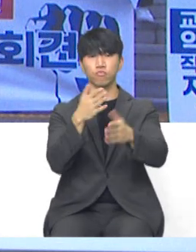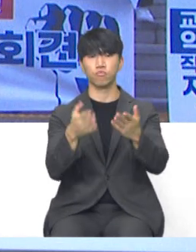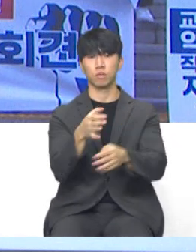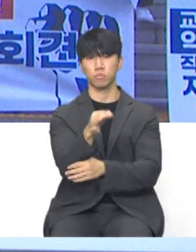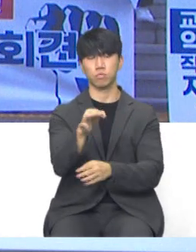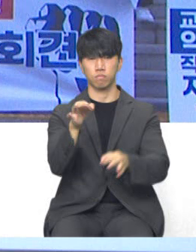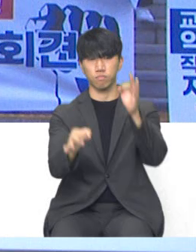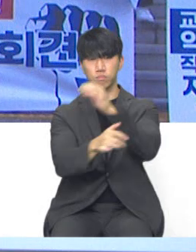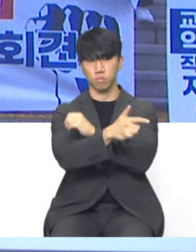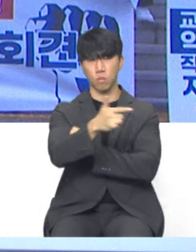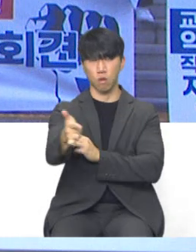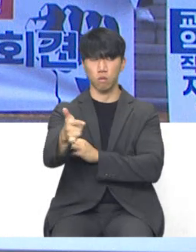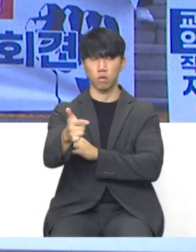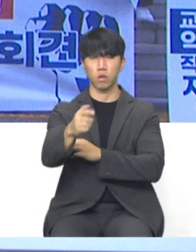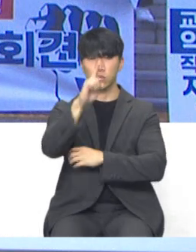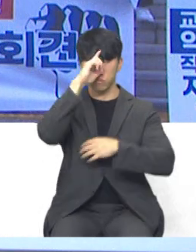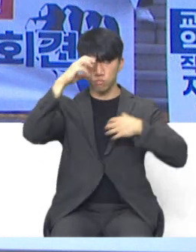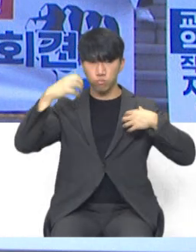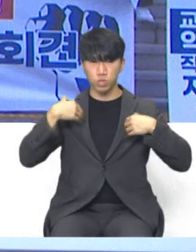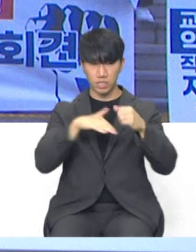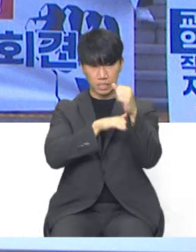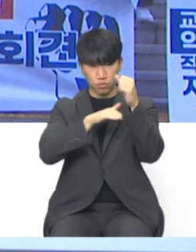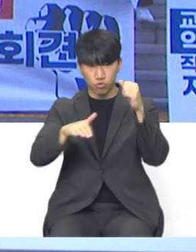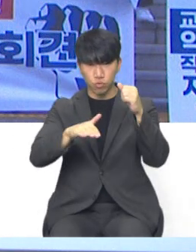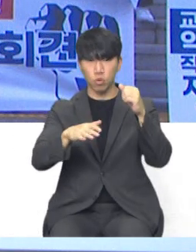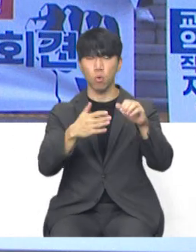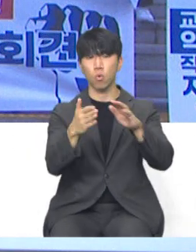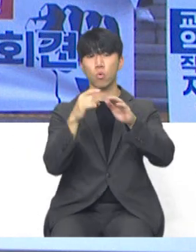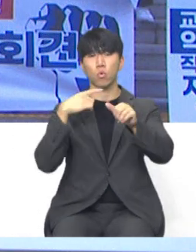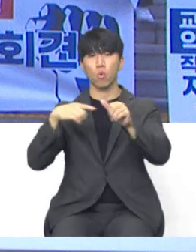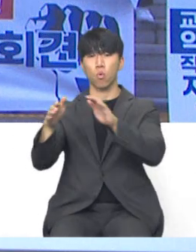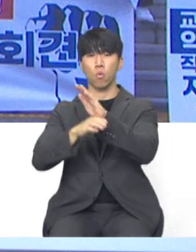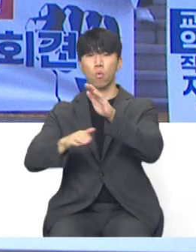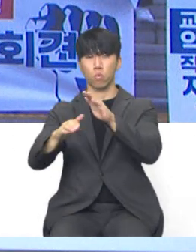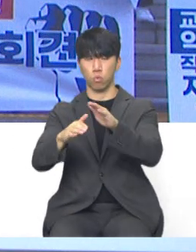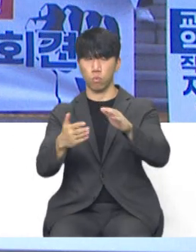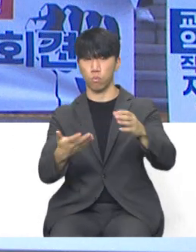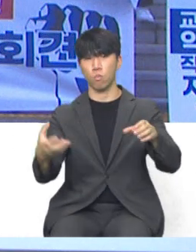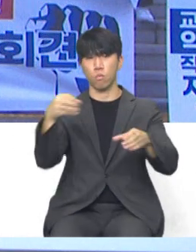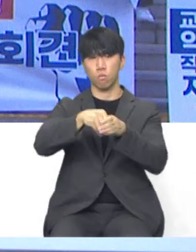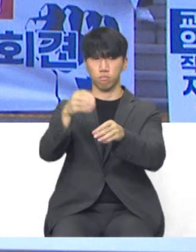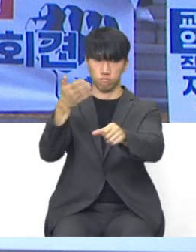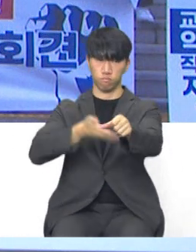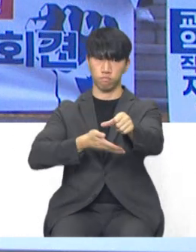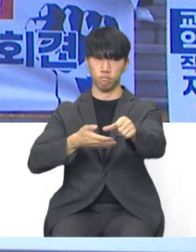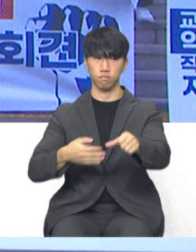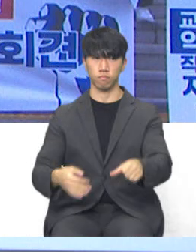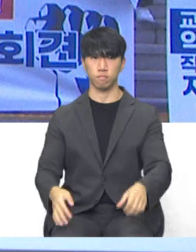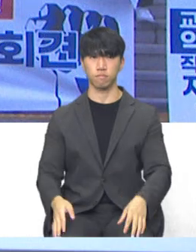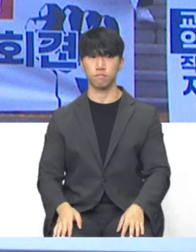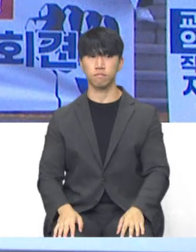정부와 지자체의 비정규직의 기준을 교육공무직에도 적용하라고 주문했습니다. 배상민 기자입니다.